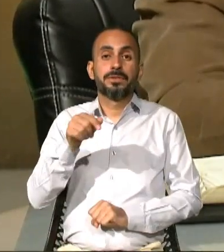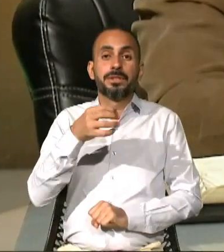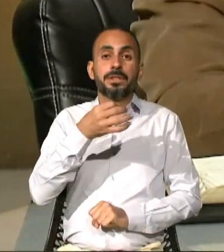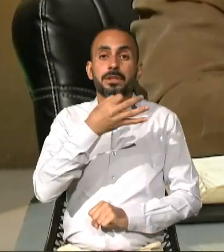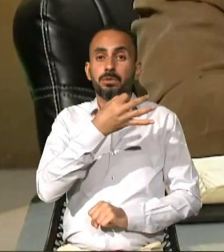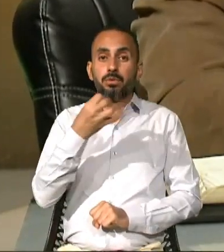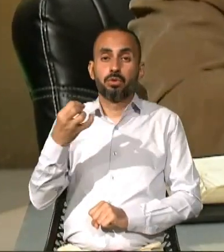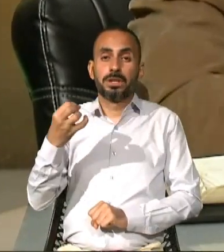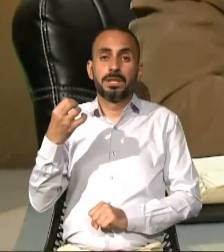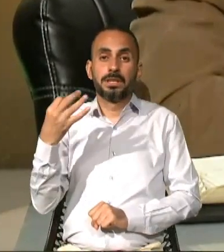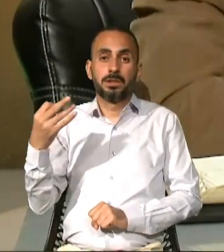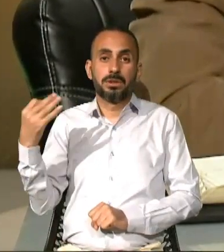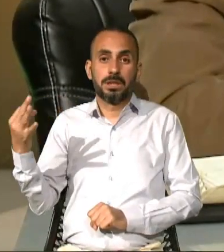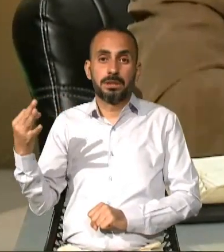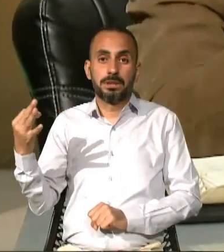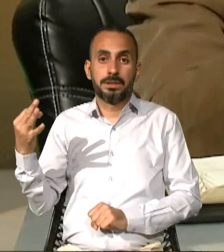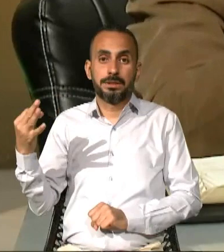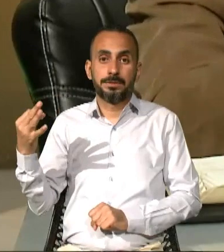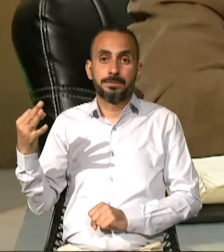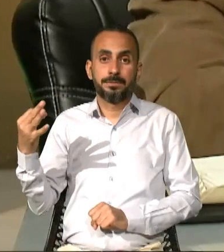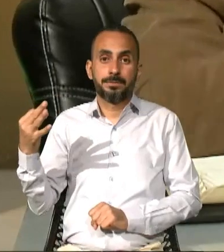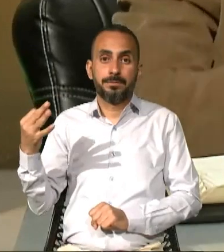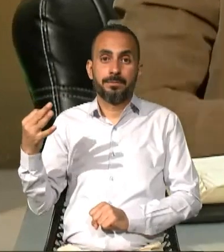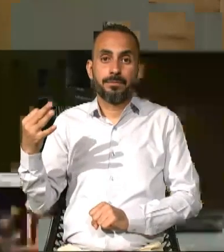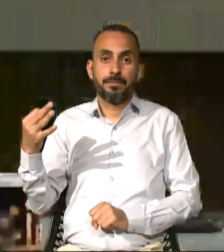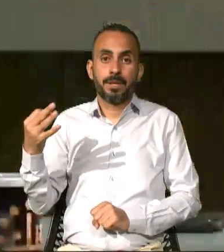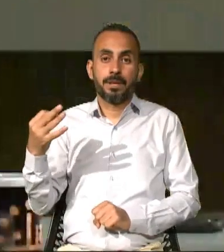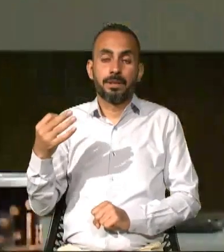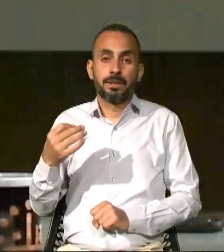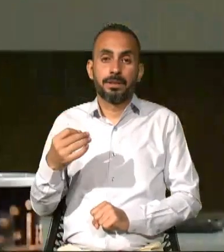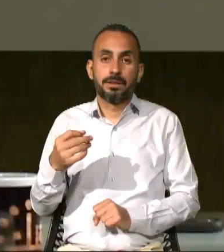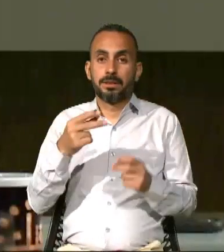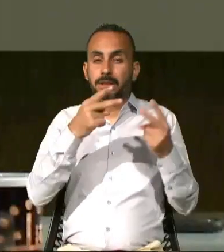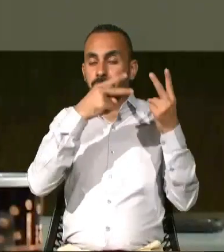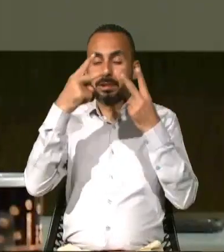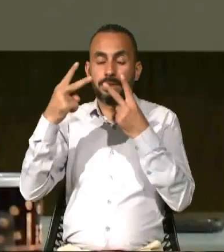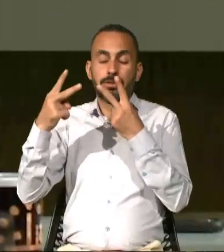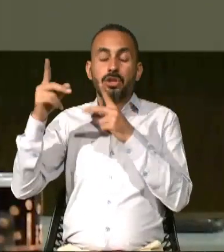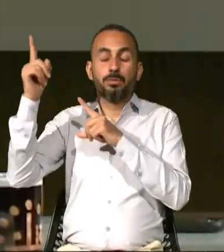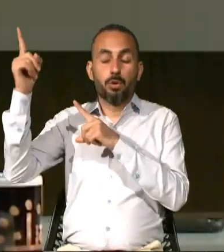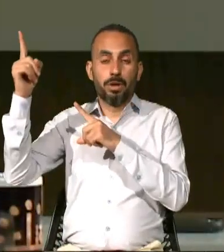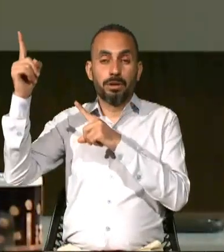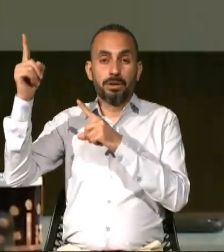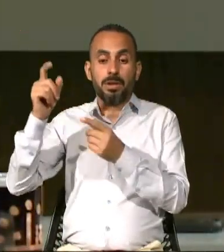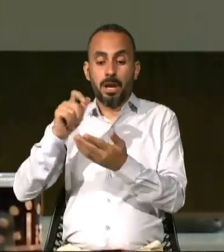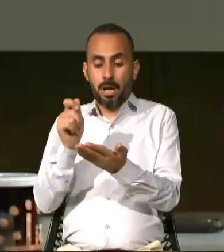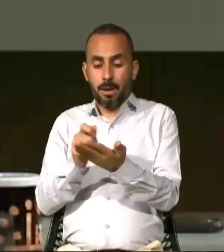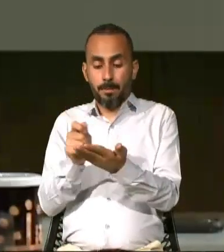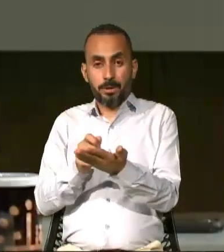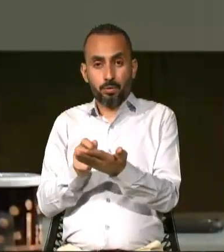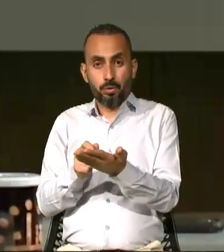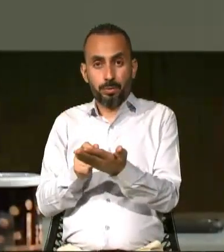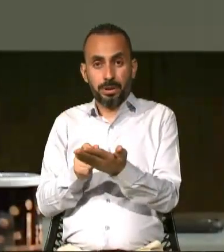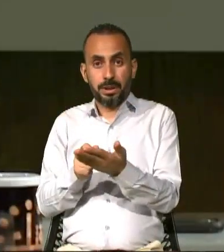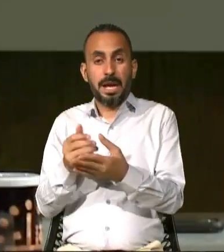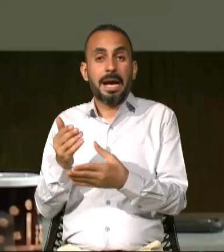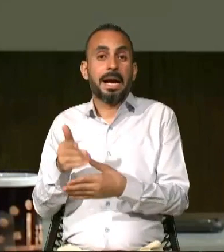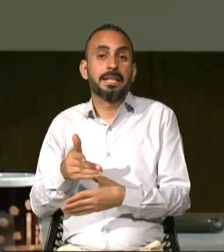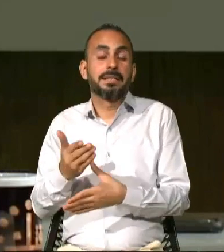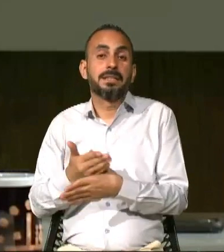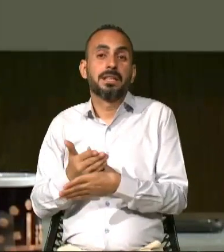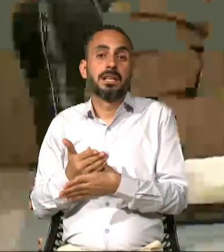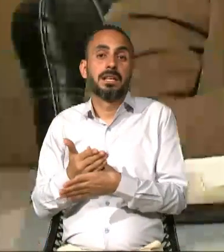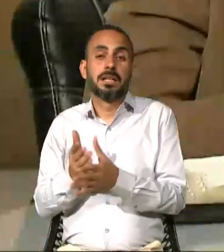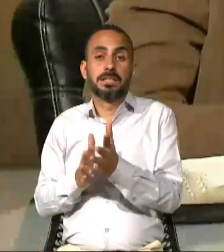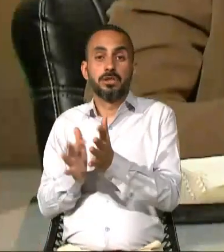عن مجيء ربنا يسوع المسيح، مجيء الأول والثاني. أنا هيعجبني كلامك بس بالراحة، كم واحد عشان سادة المشاهدين يعرف كم